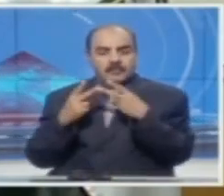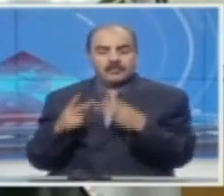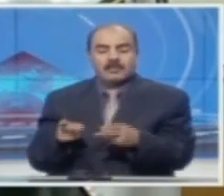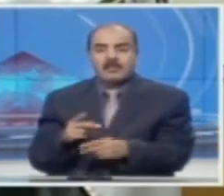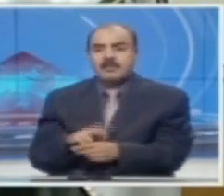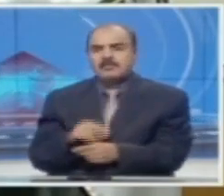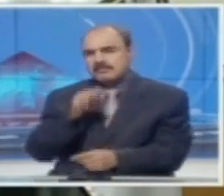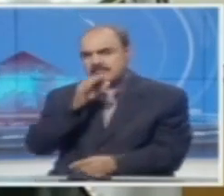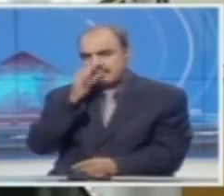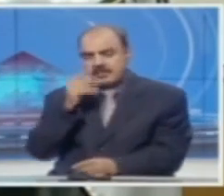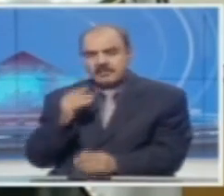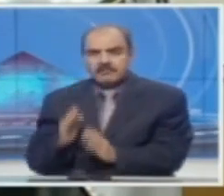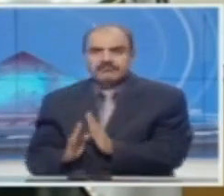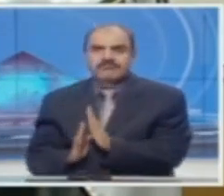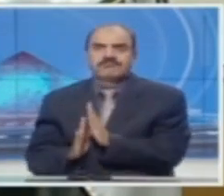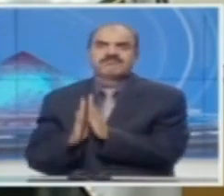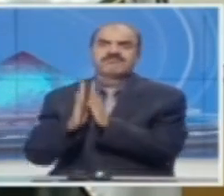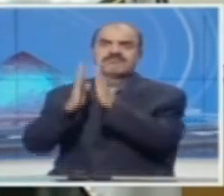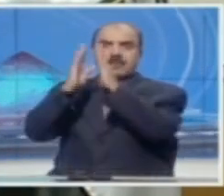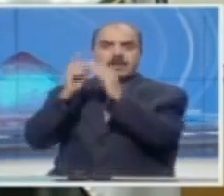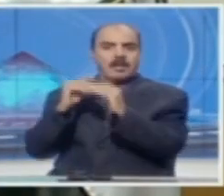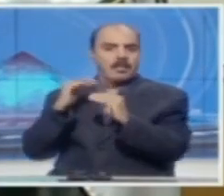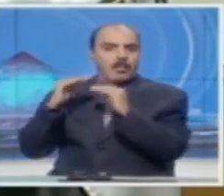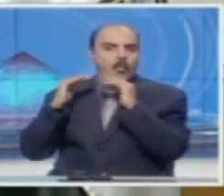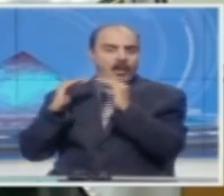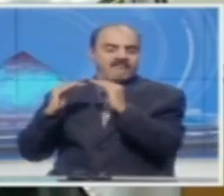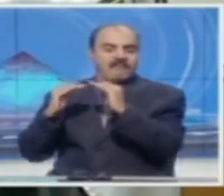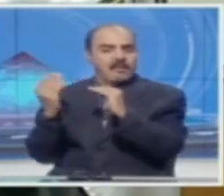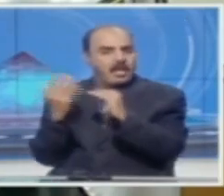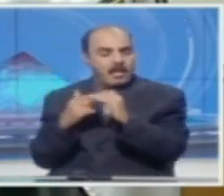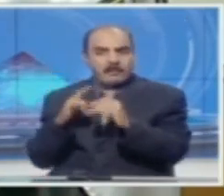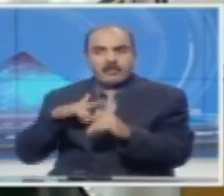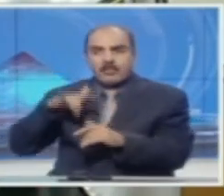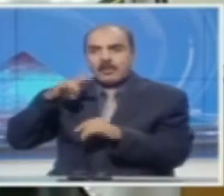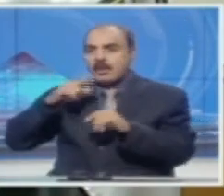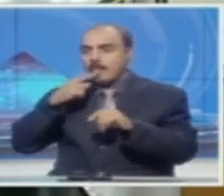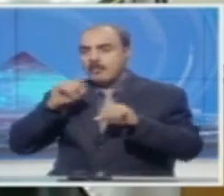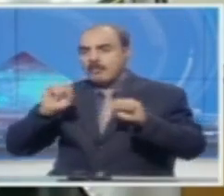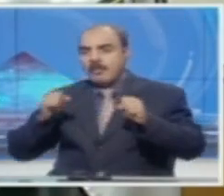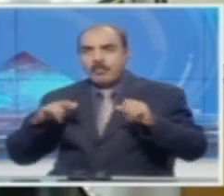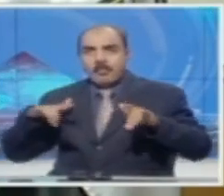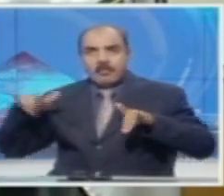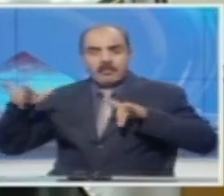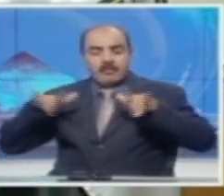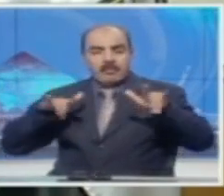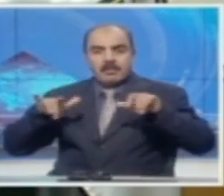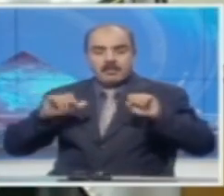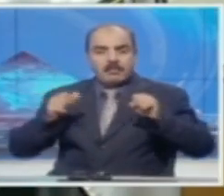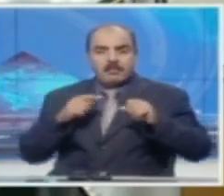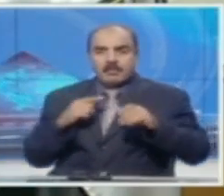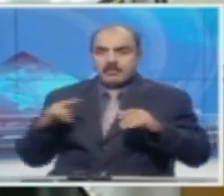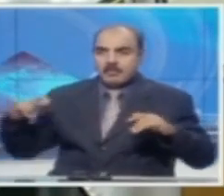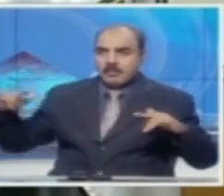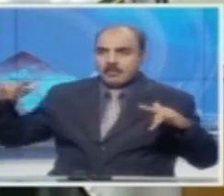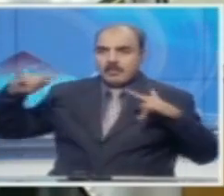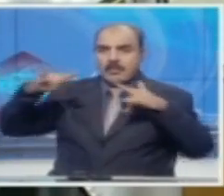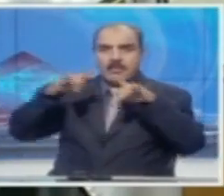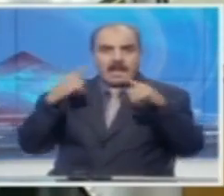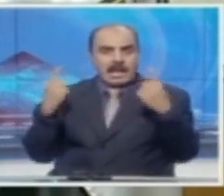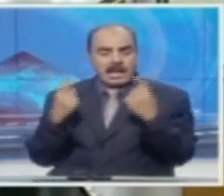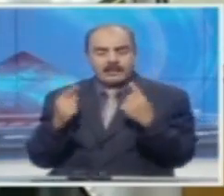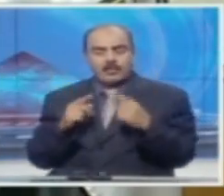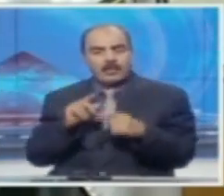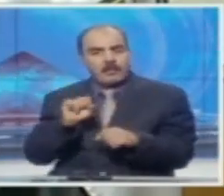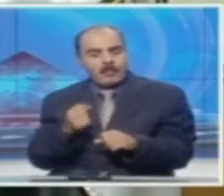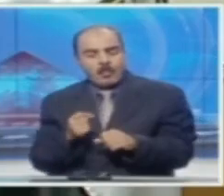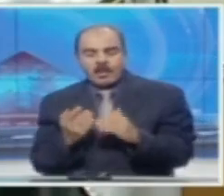في الارتفاع المقرر من قبل وزارة الطيران المدني في حالة عدم إعاقة الملاحة الجوية